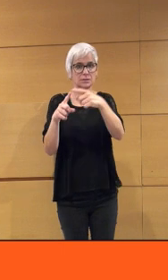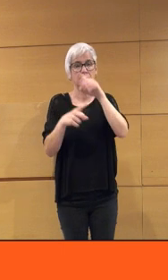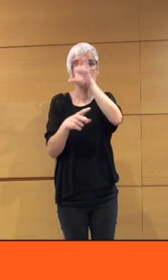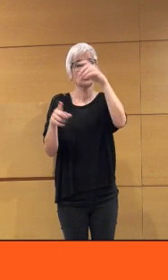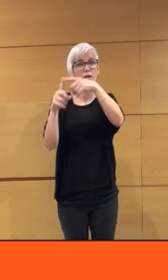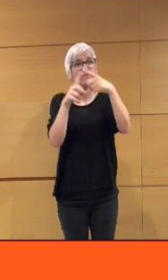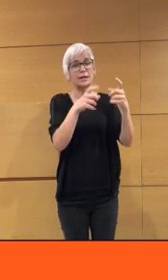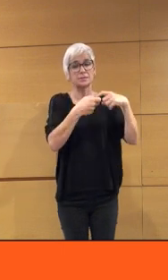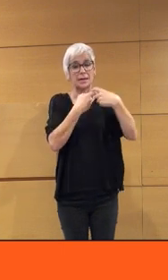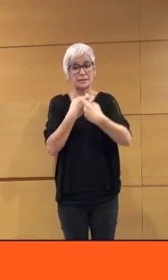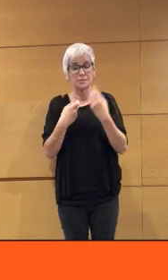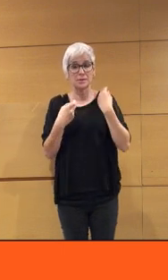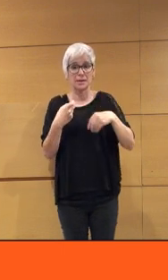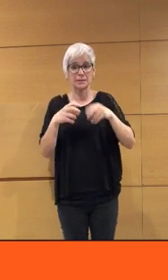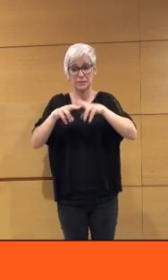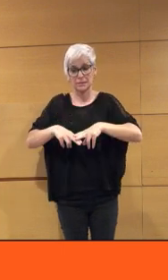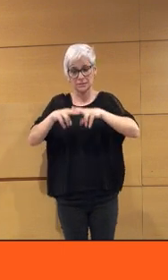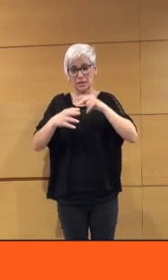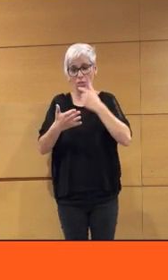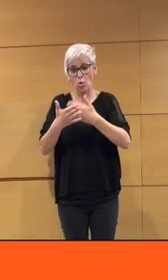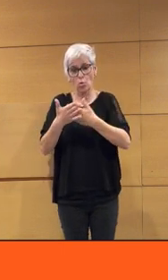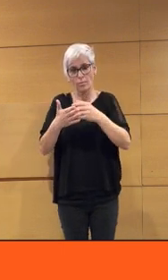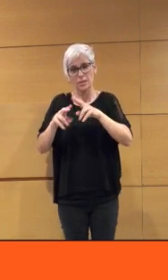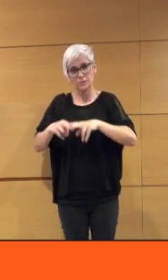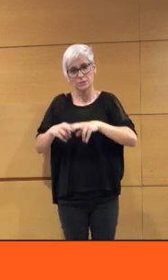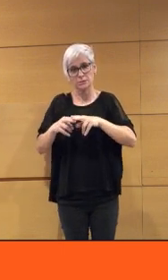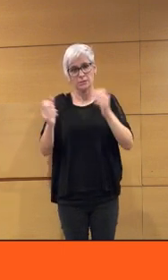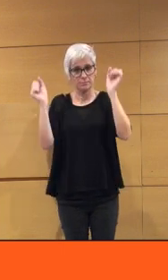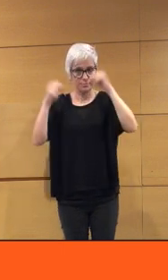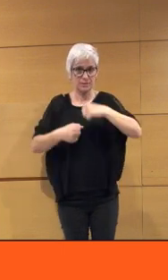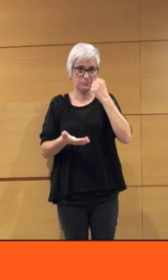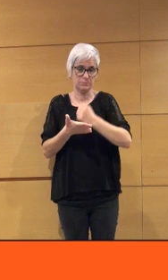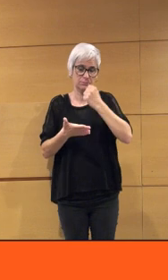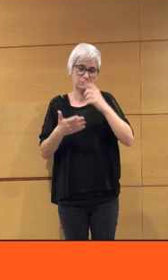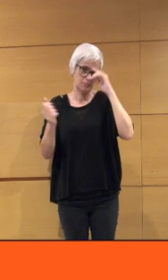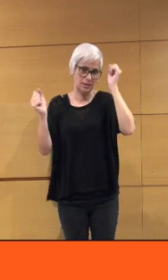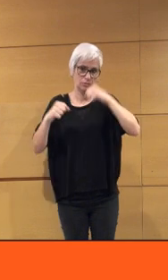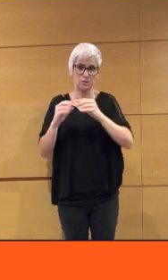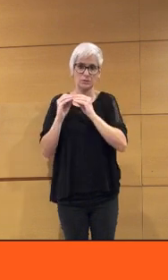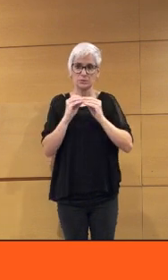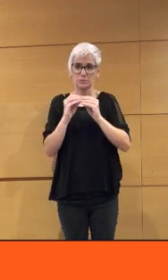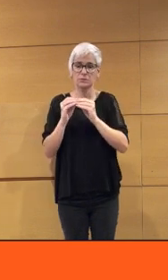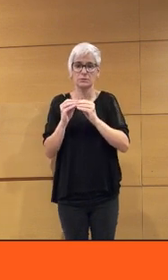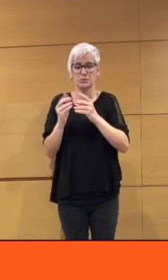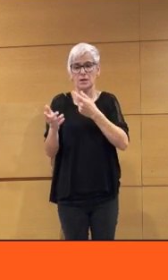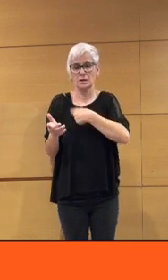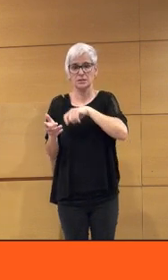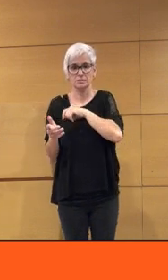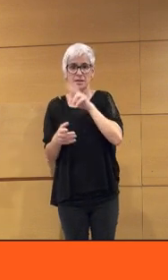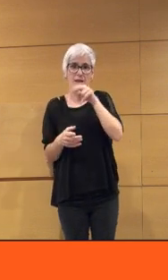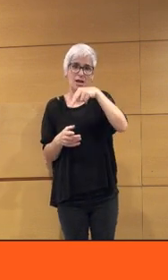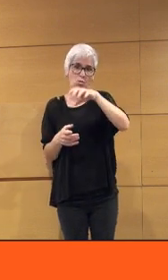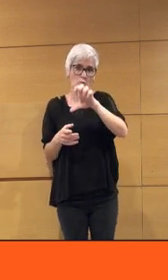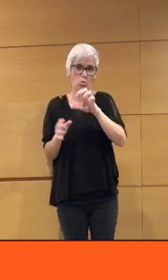països que participen en l'elaboració d'aquests documents. Llavors, a escala espanyola hi ha la UNE, la